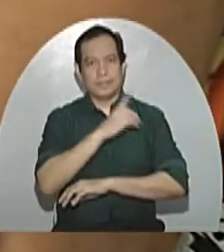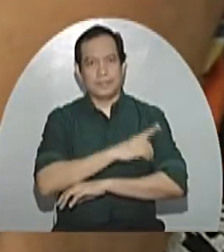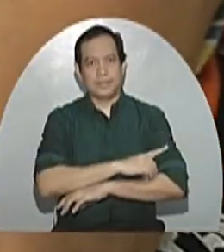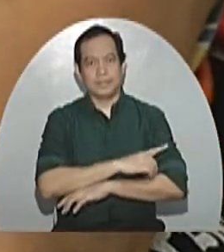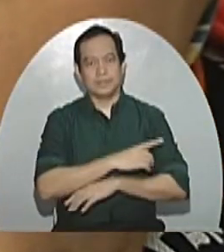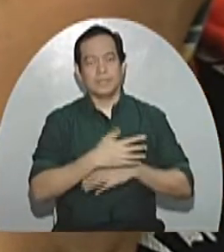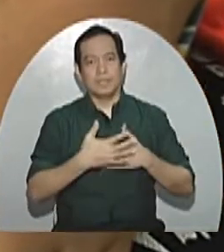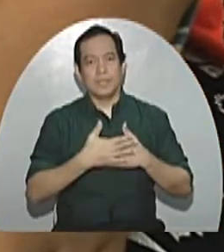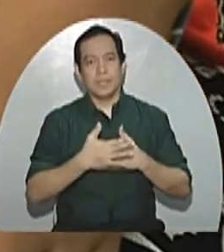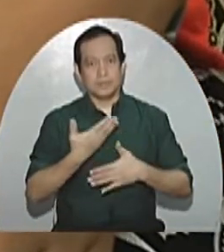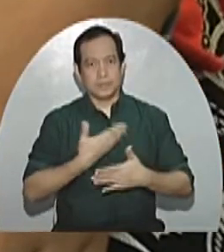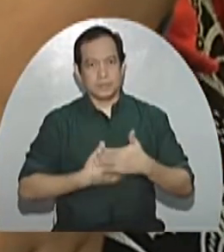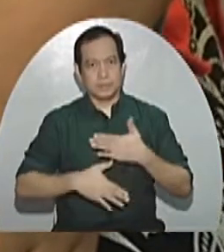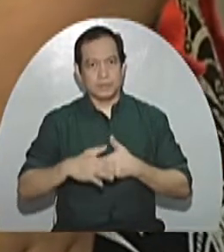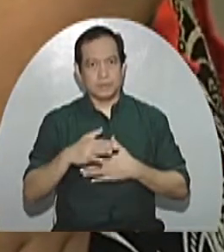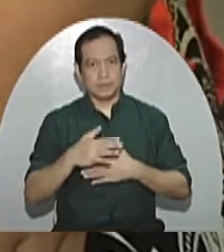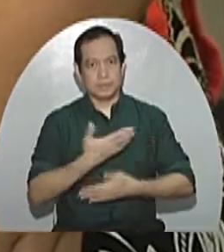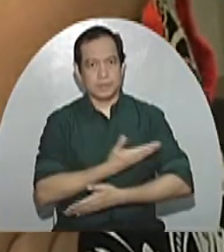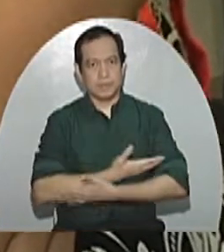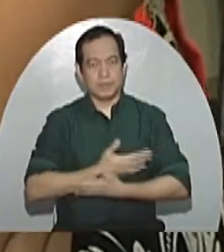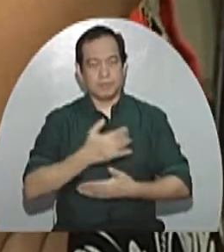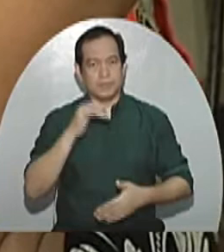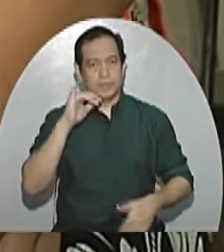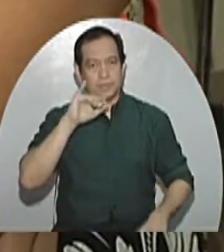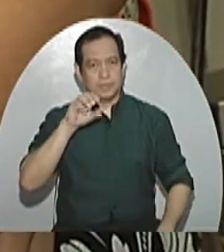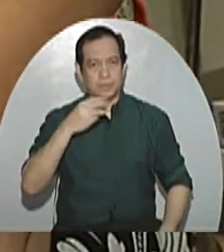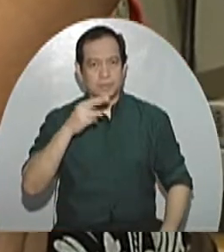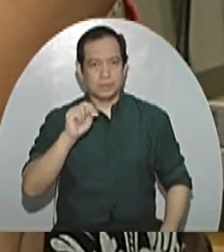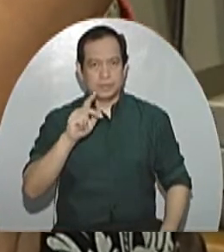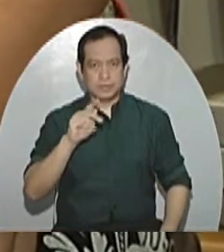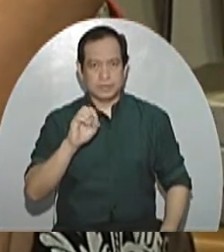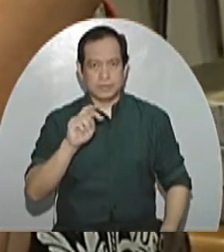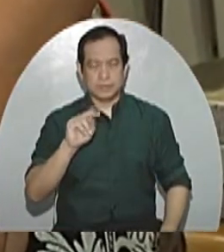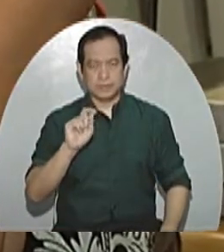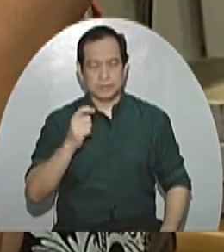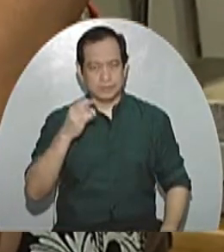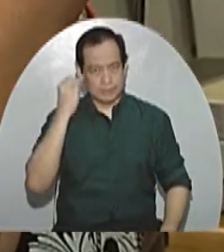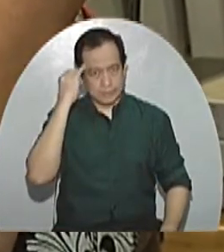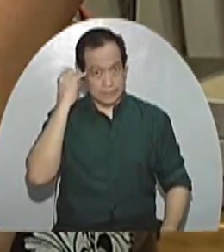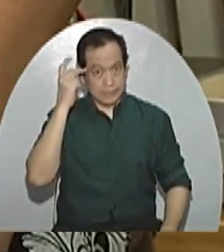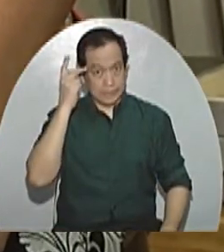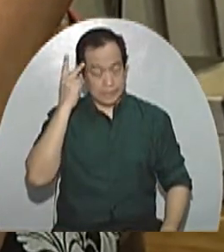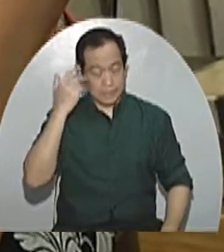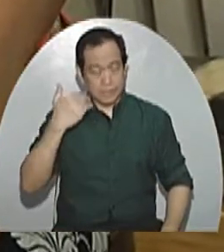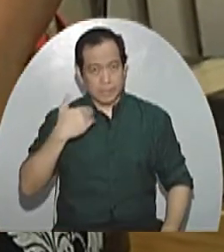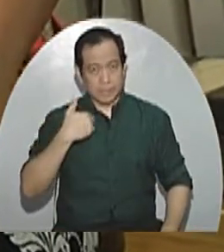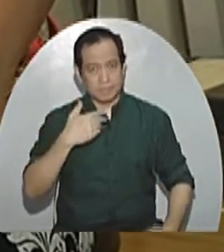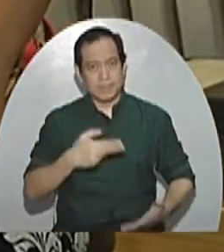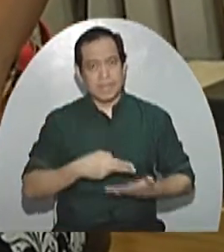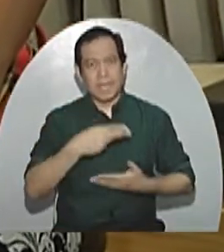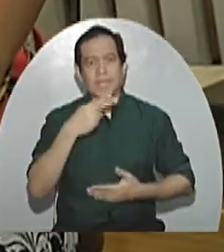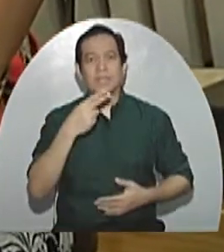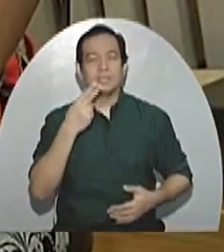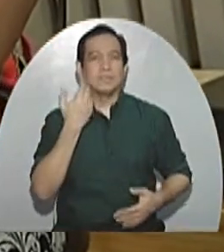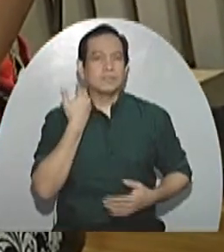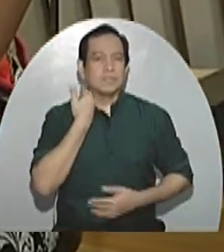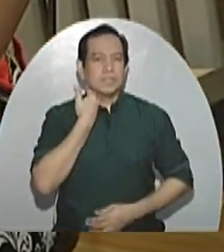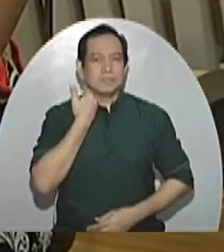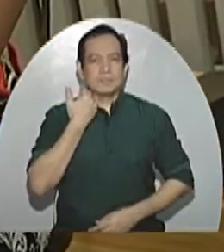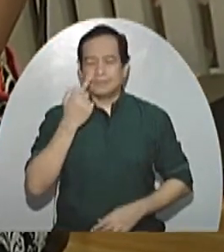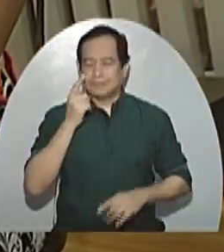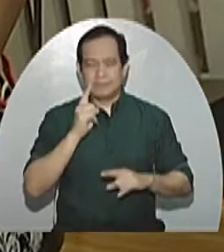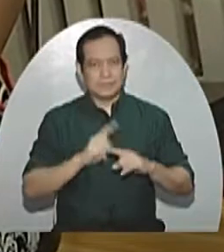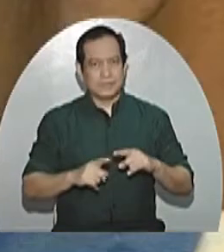Dalawang araw mula nang ipinanganak si baby John Kenneth, dinapuan ito ng mataas na lagnat at